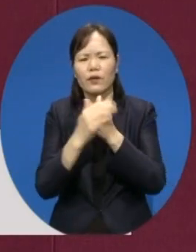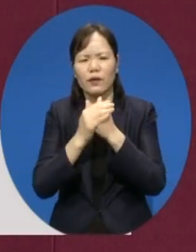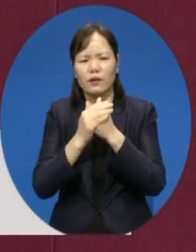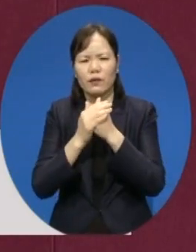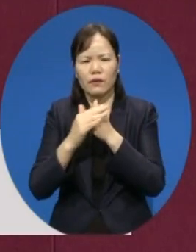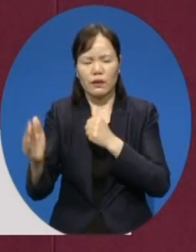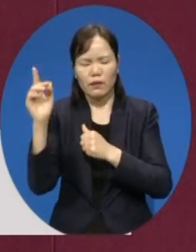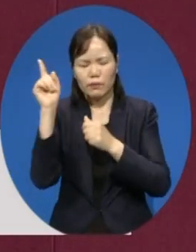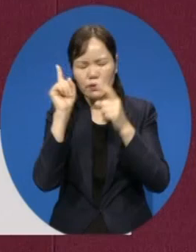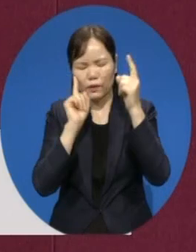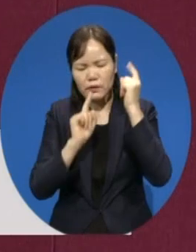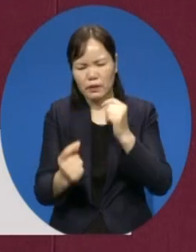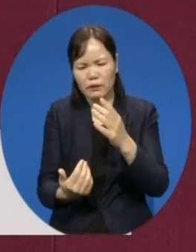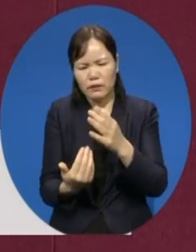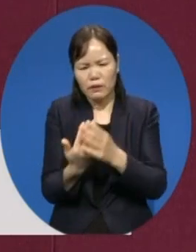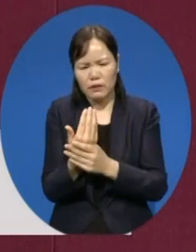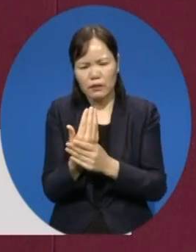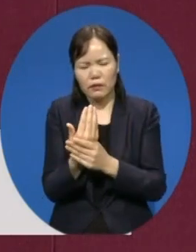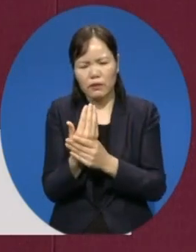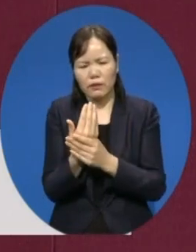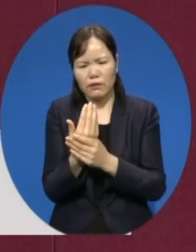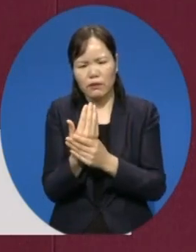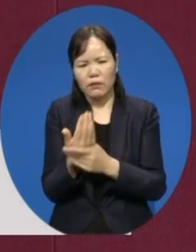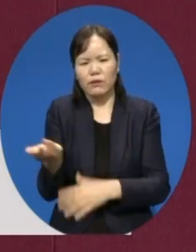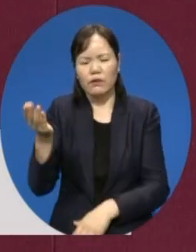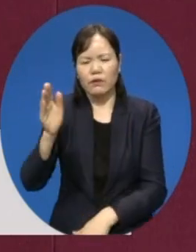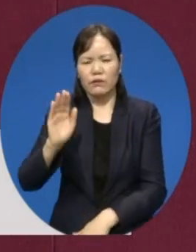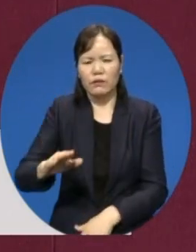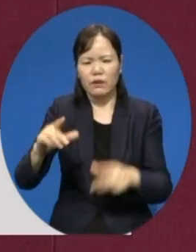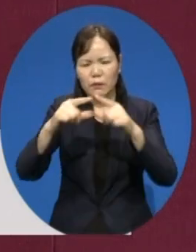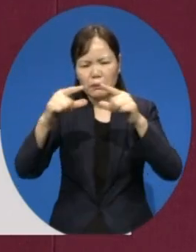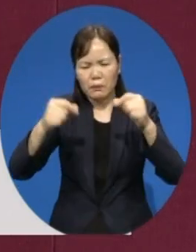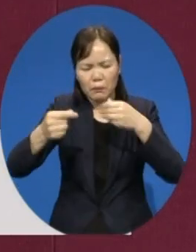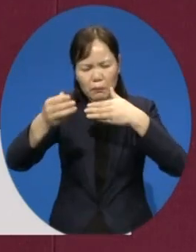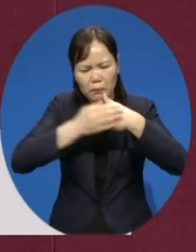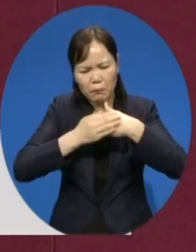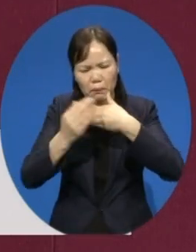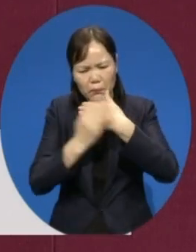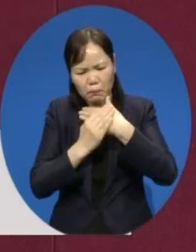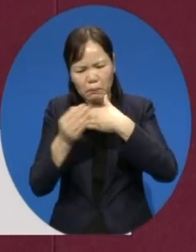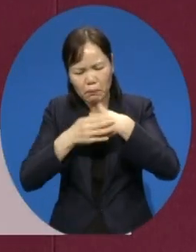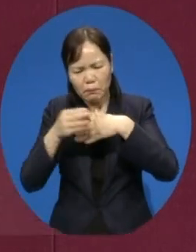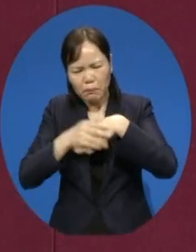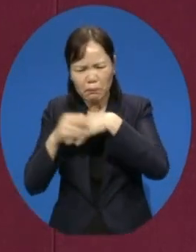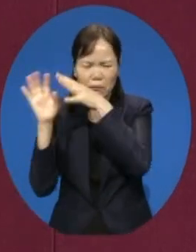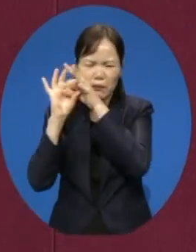파인 상처에 반창고를 누더기처럼 발라놓은 것 같습니다.